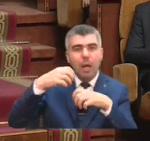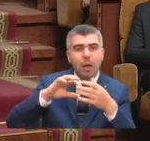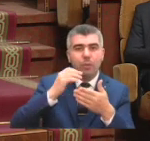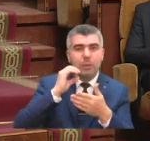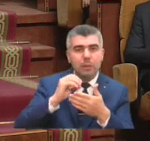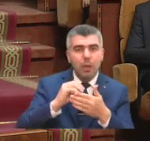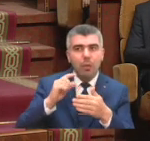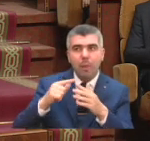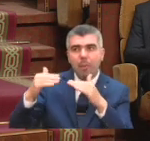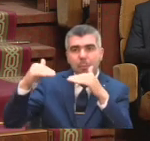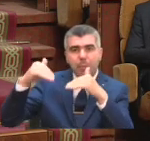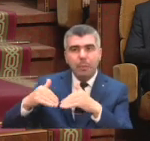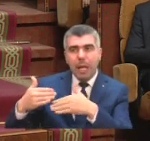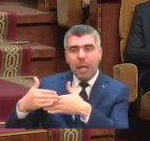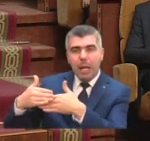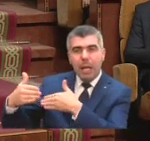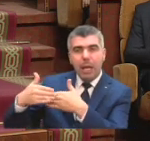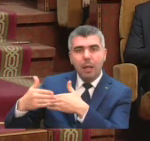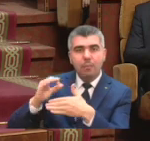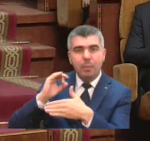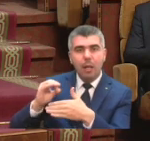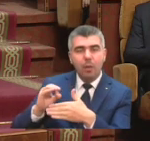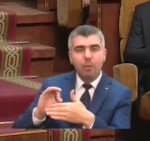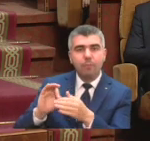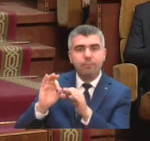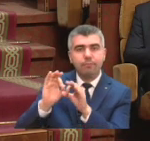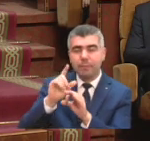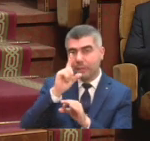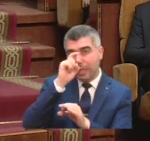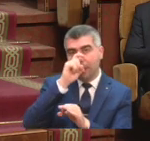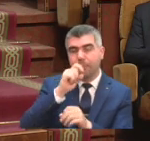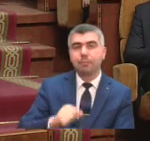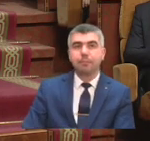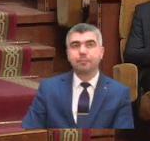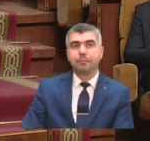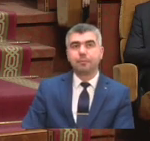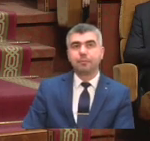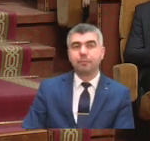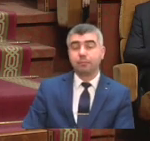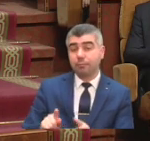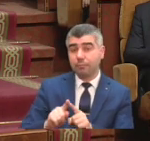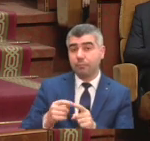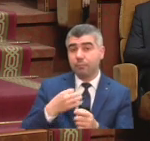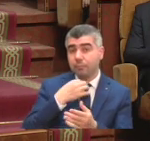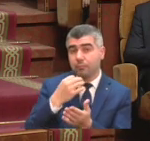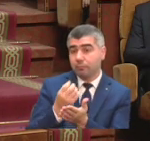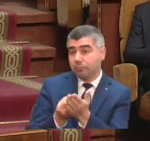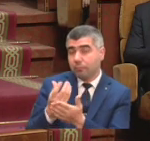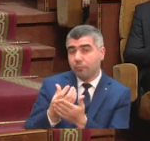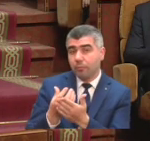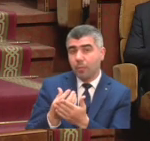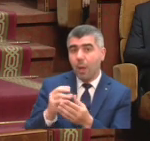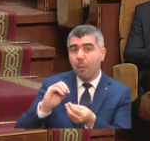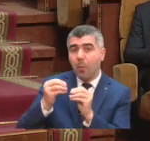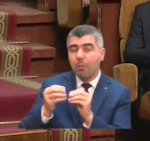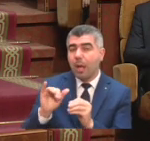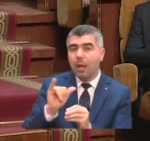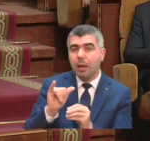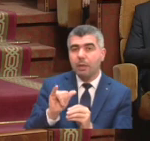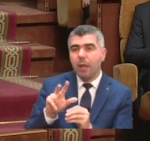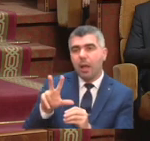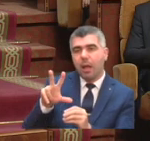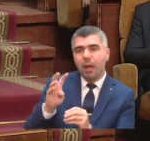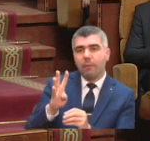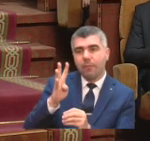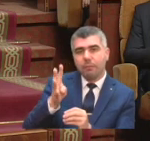مجاور وشافوا الأضرار والمآسي اللي كيخلفها. السيدة الوزيرة، كنطرحوا هذا الإشكال لأن عندنا فيكم الأمل والثقة، والثقة في